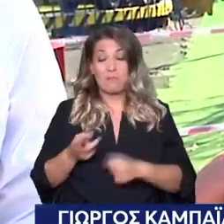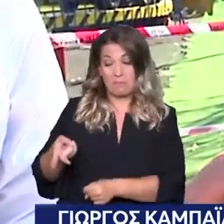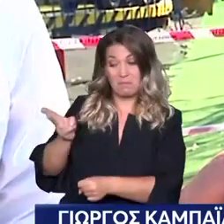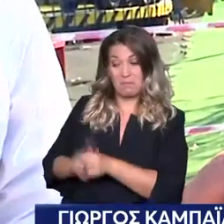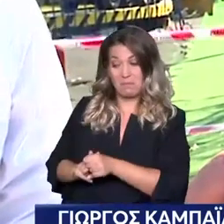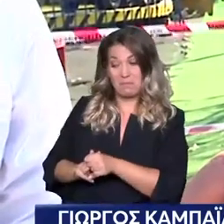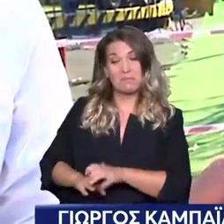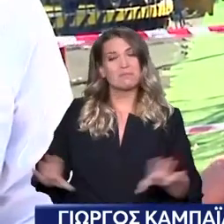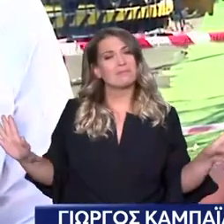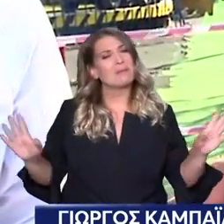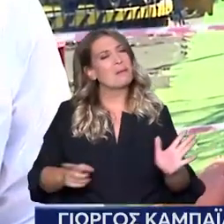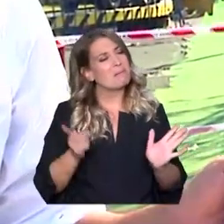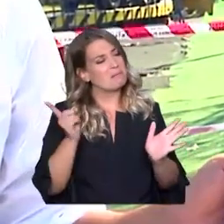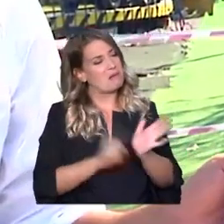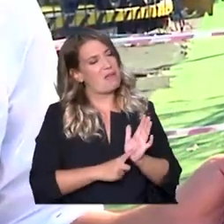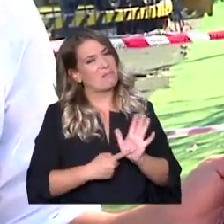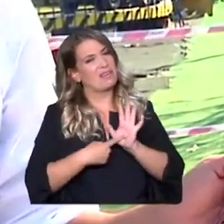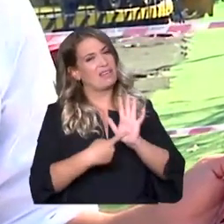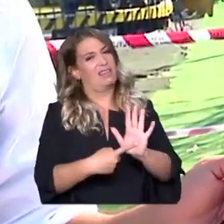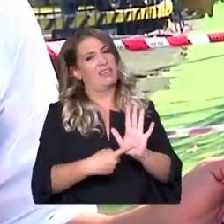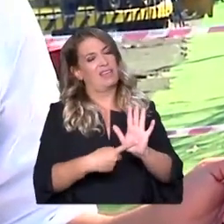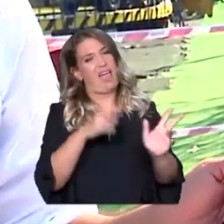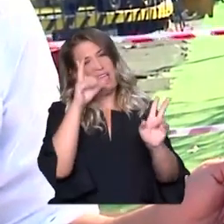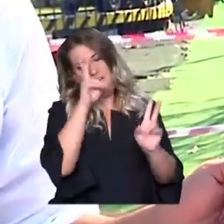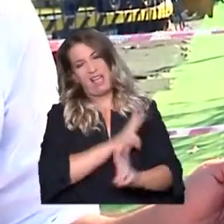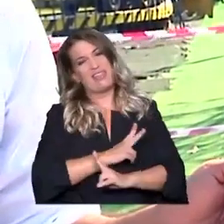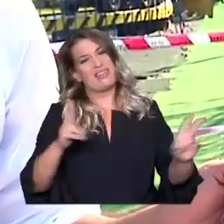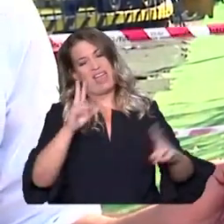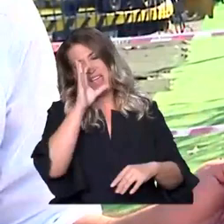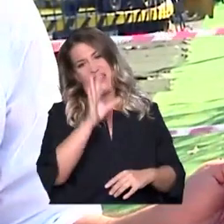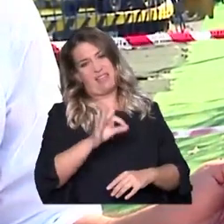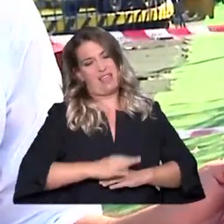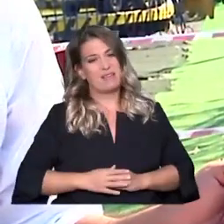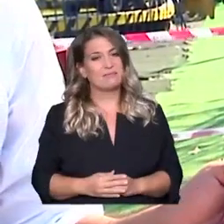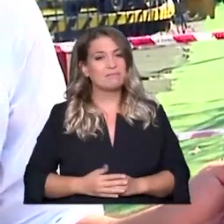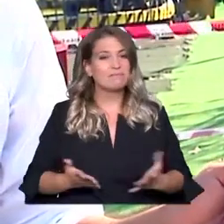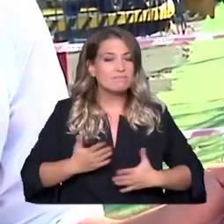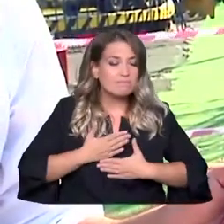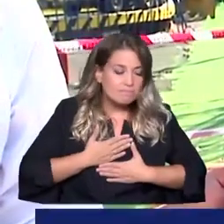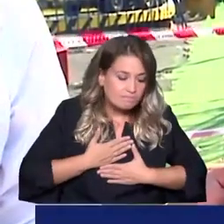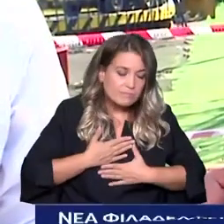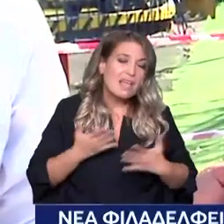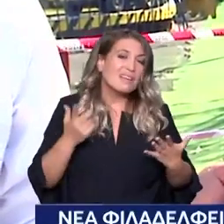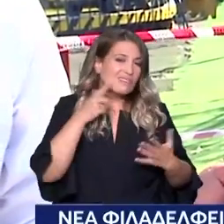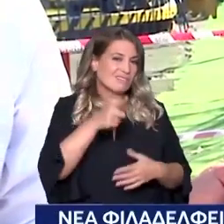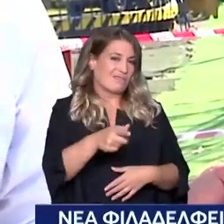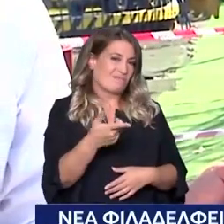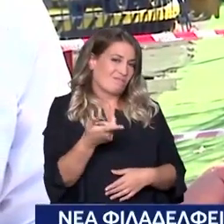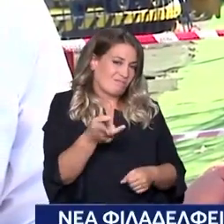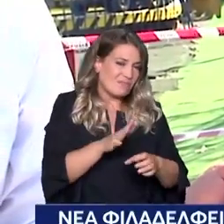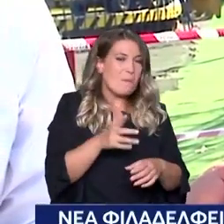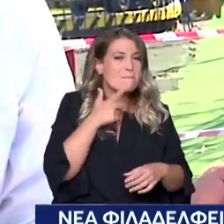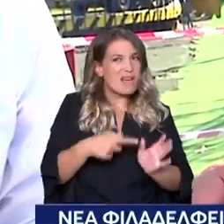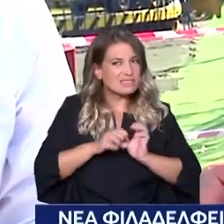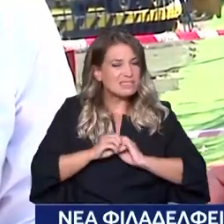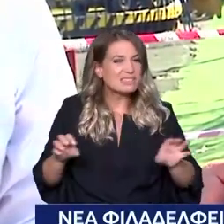μας, στη μνήμη του Γιάννη, στο τι περνάει η οικογένειά σας, κύριε Γιώργο, να κάνουμε αυτή την έρευνα για να μην θρηνήσουμε άλλα παιδιά. Στη